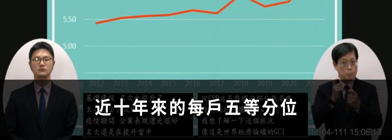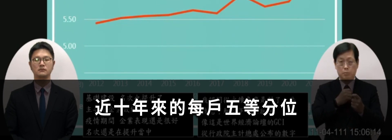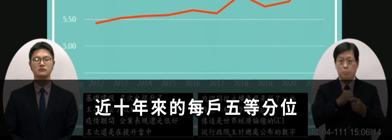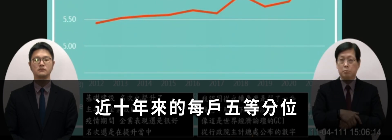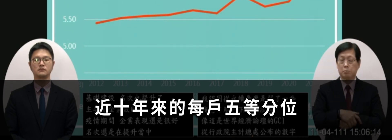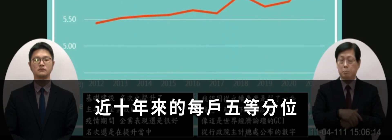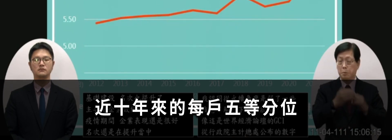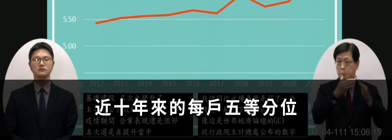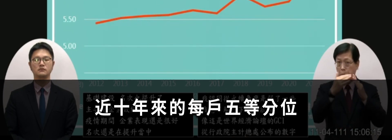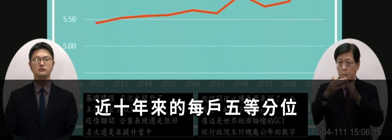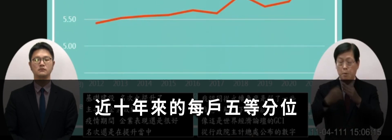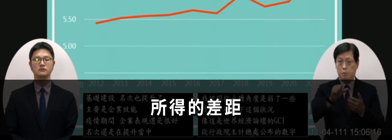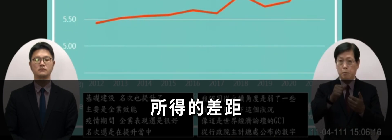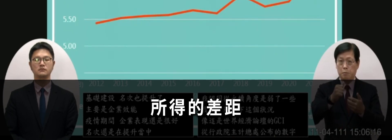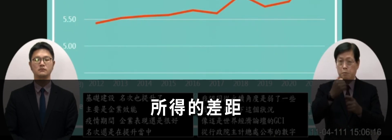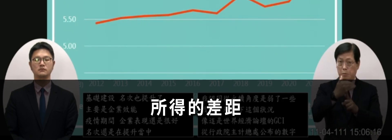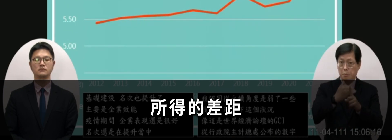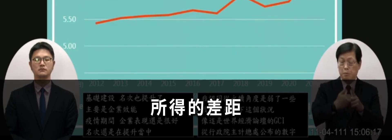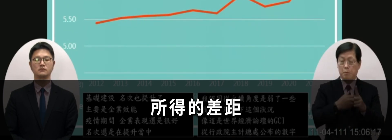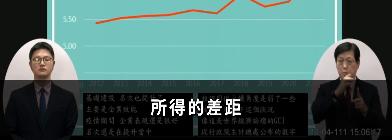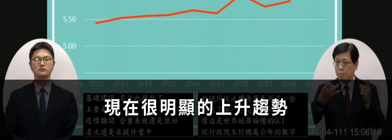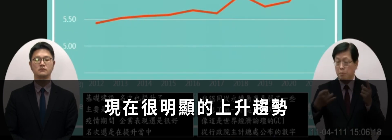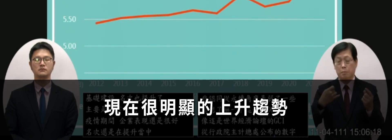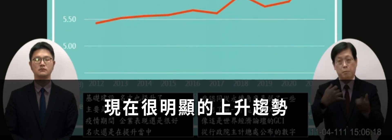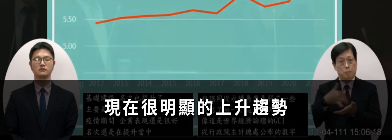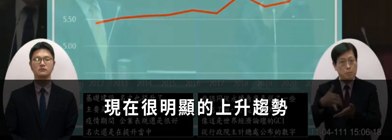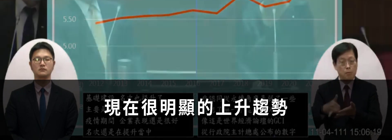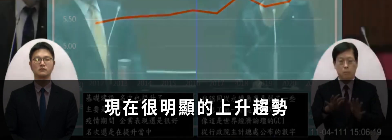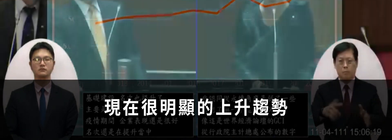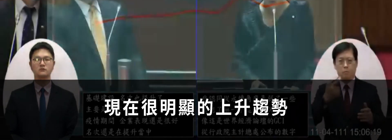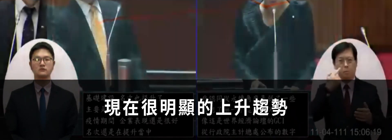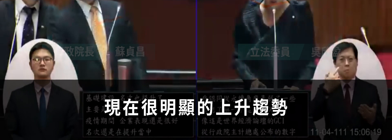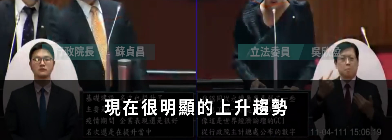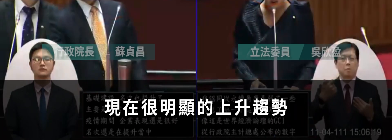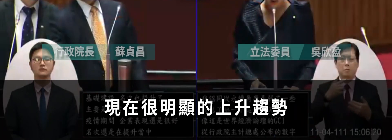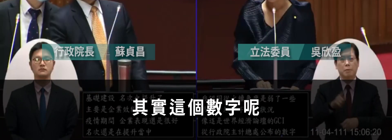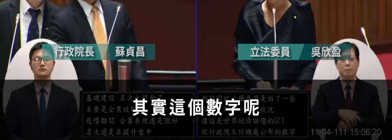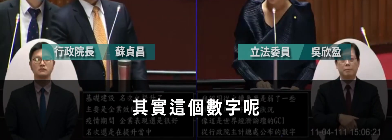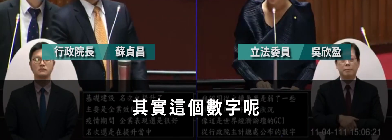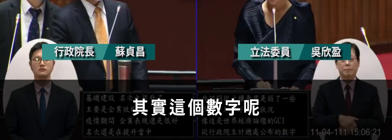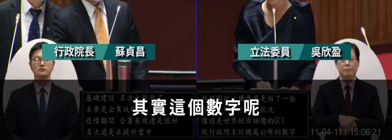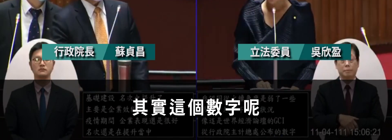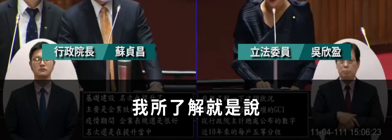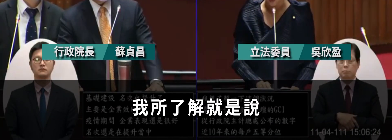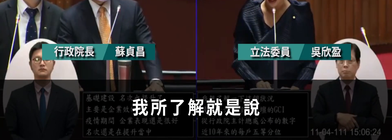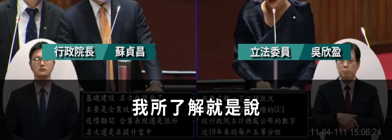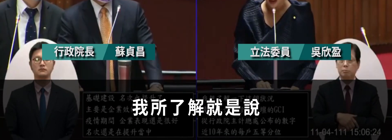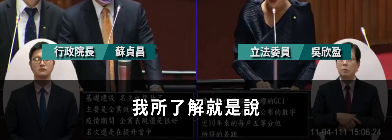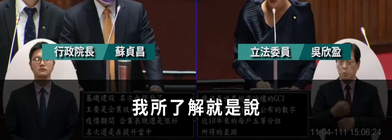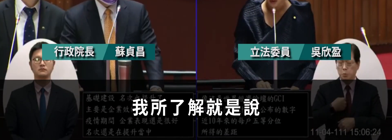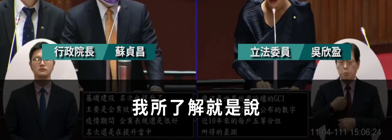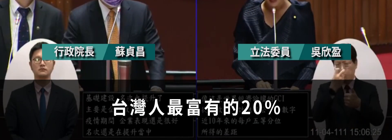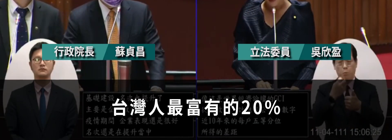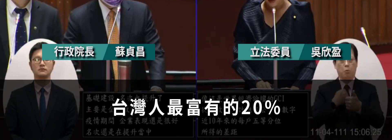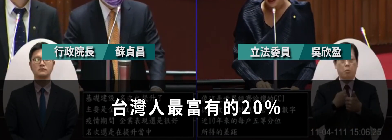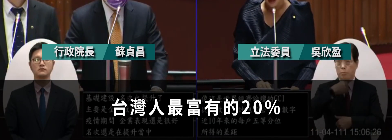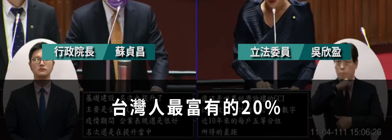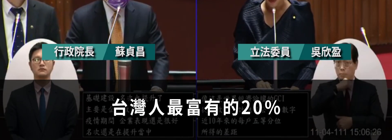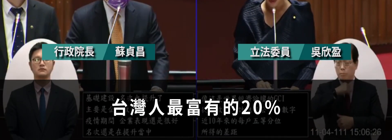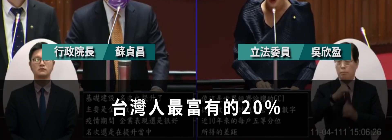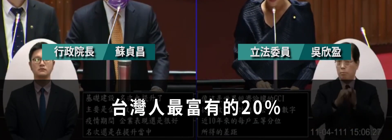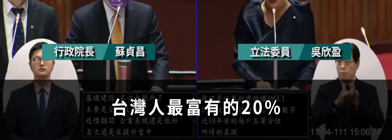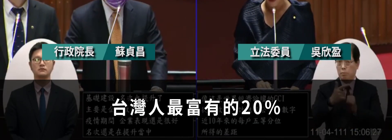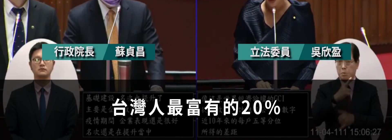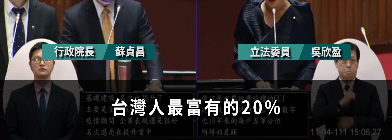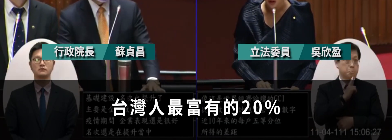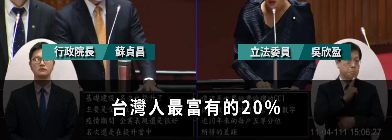的每户五等份位所得的差距现在很明显的上升趋势。其实这个数字呢，我所了解就是说台湾人最